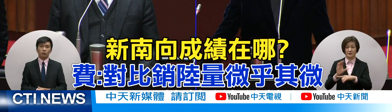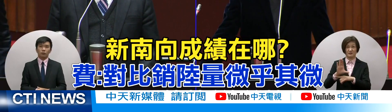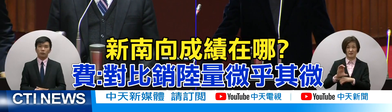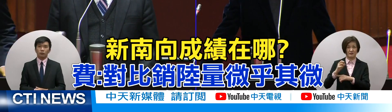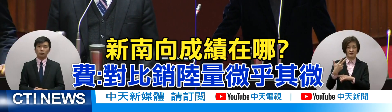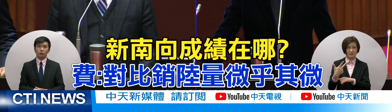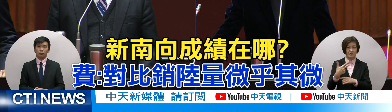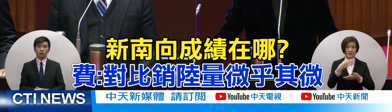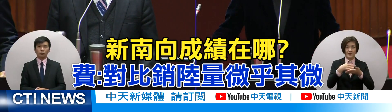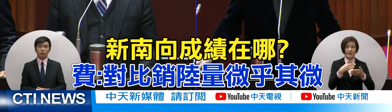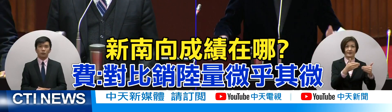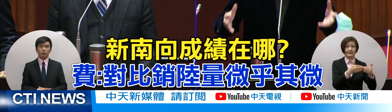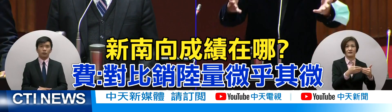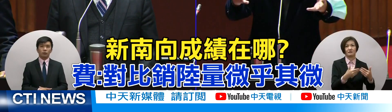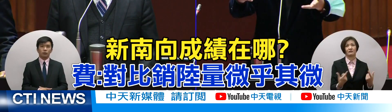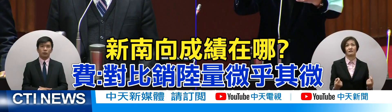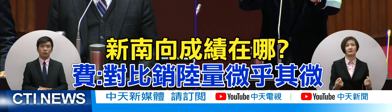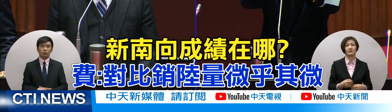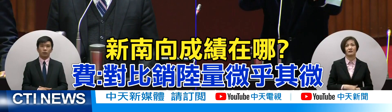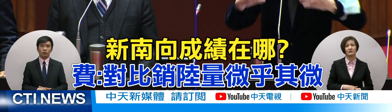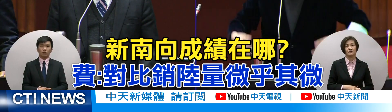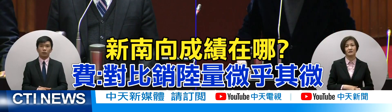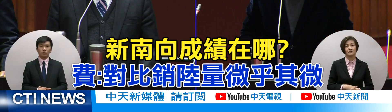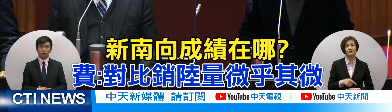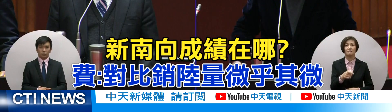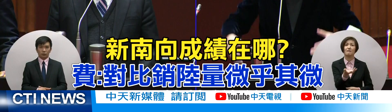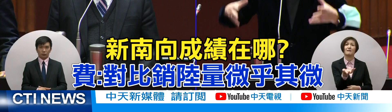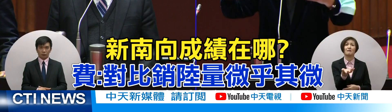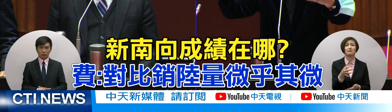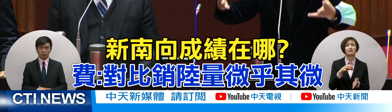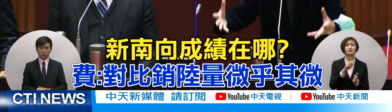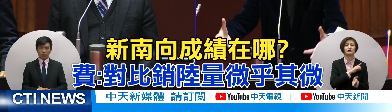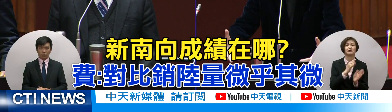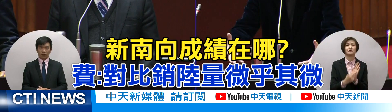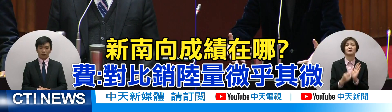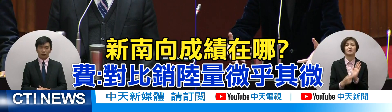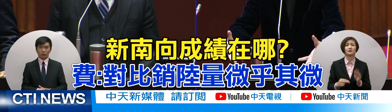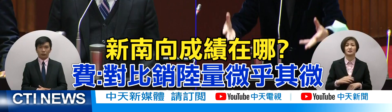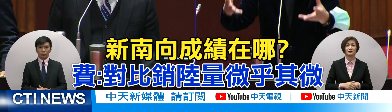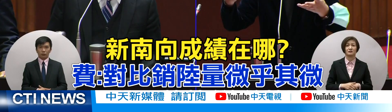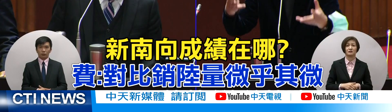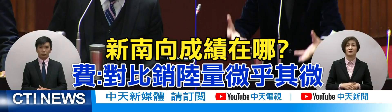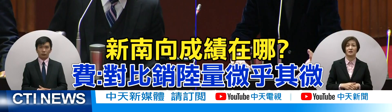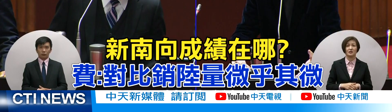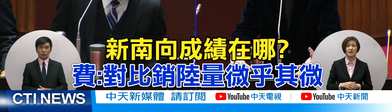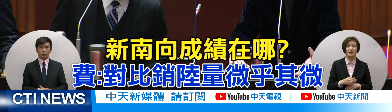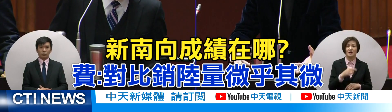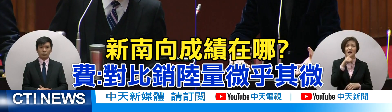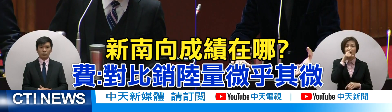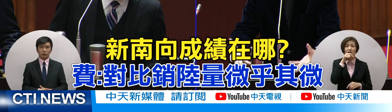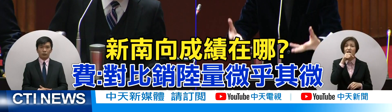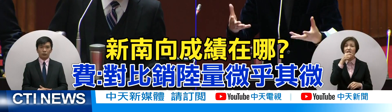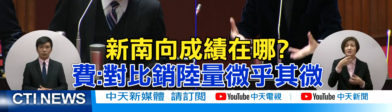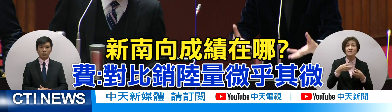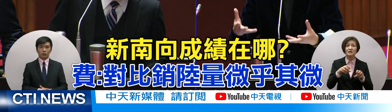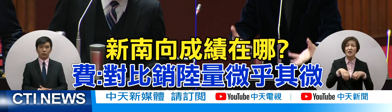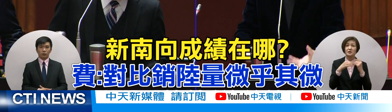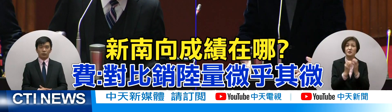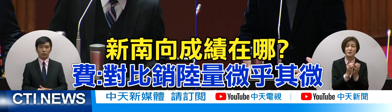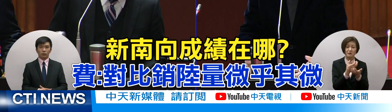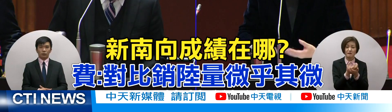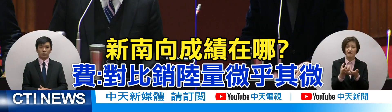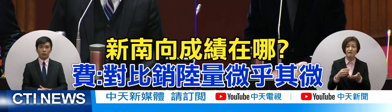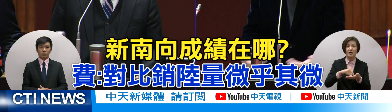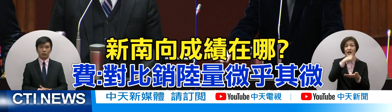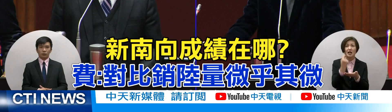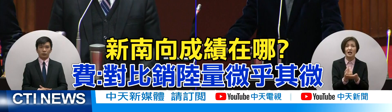陆。你这个，这就刚才你不是说吗？一篮鸡蛋放在一个，全部的鸡蛋放在一个篮